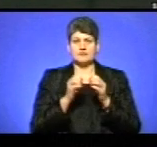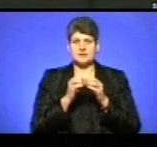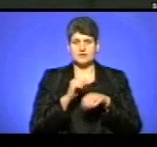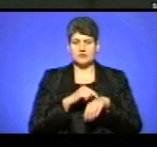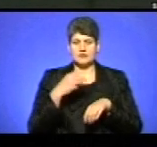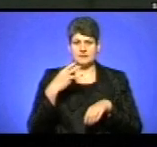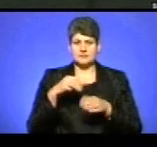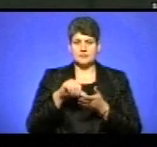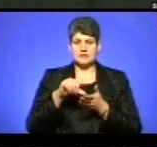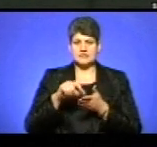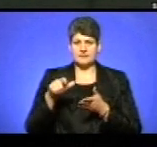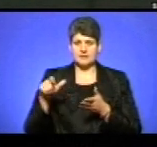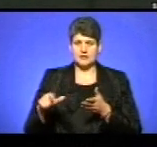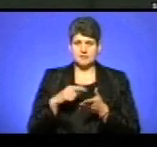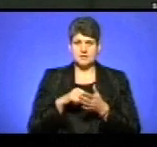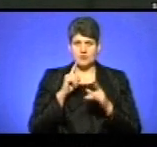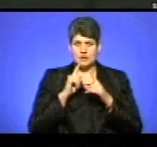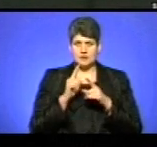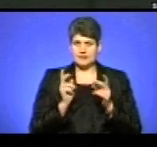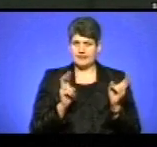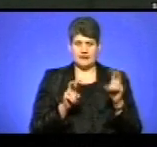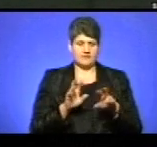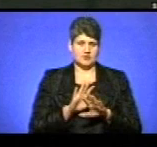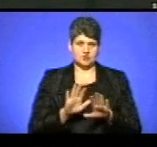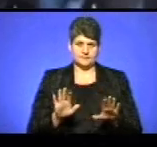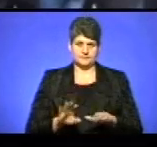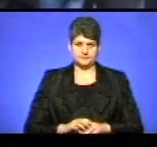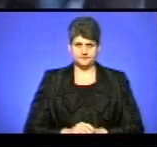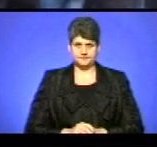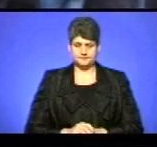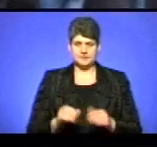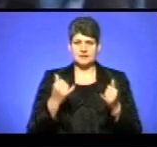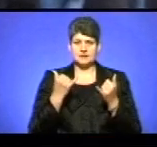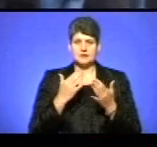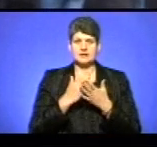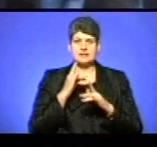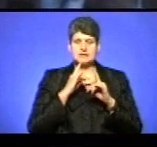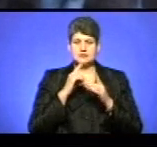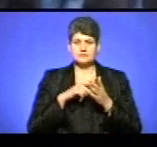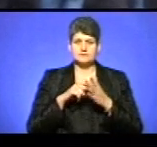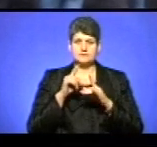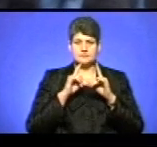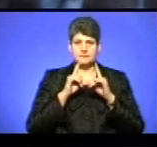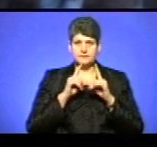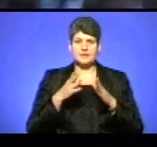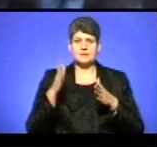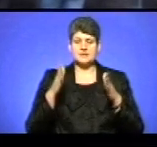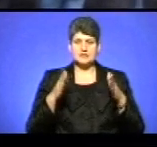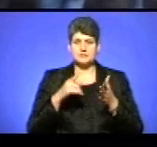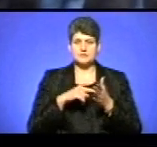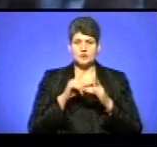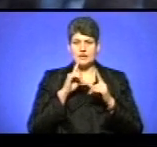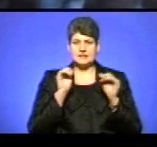10:30. Представники міської ради до пікетувальників не вийшли. Зараз відбувається сесія міської ради, а під стінами міської